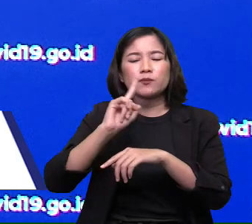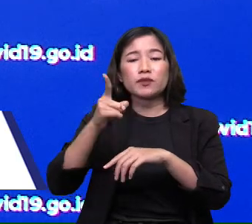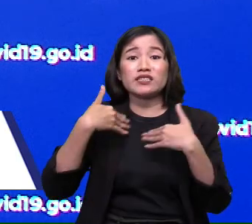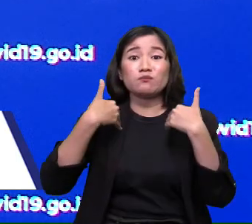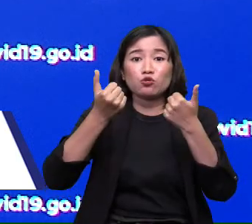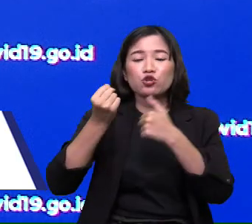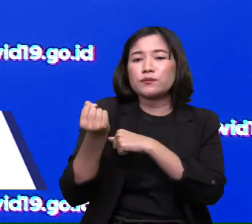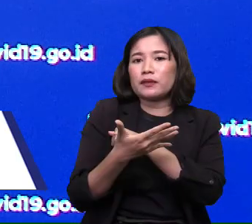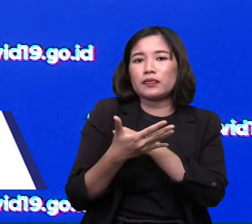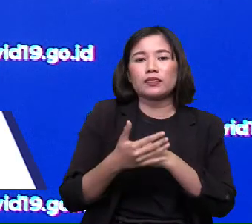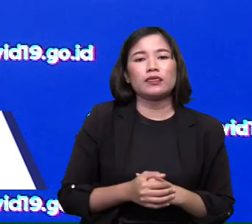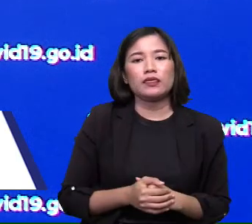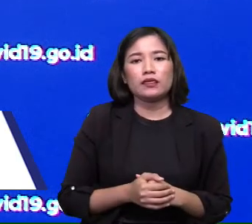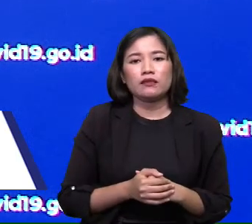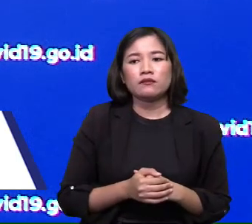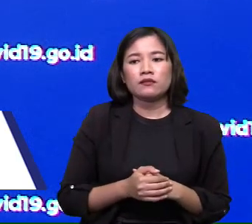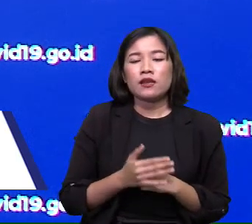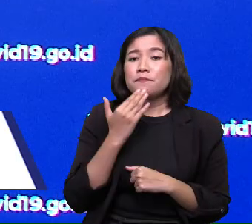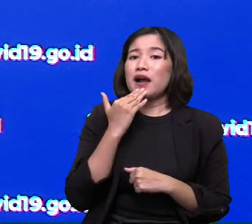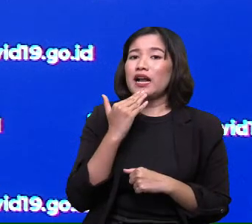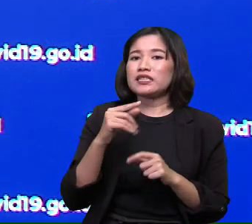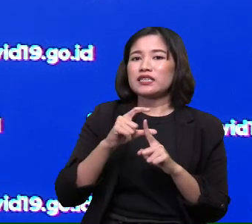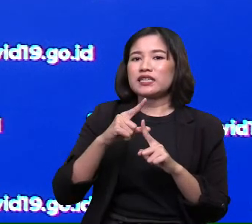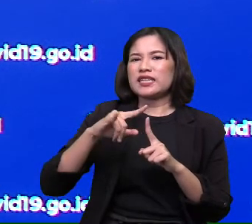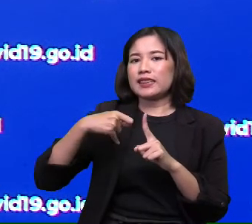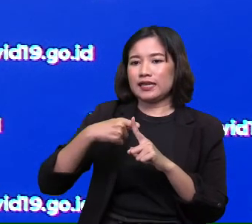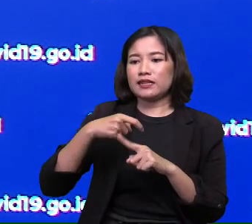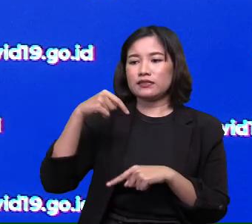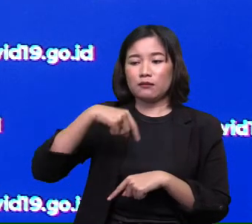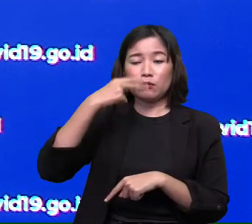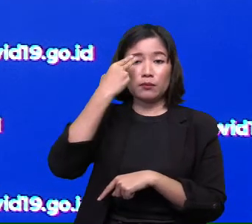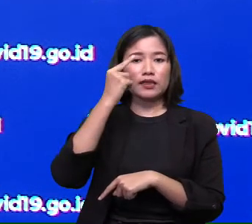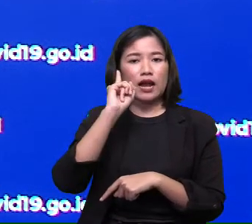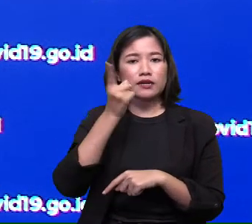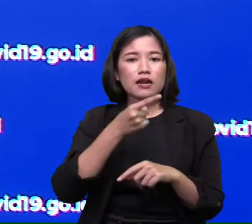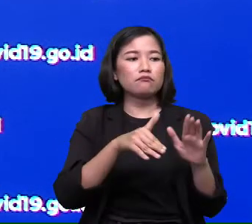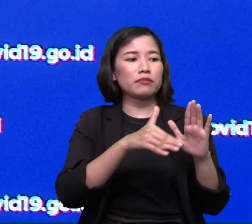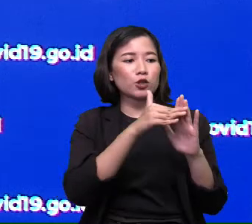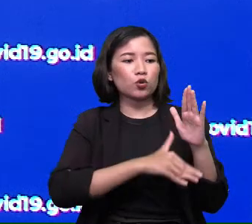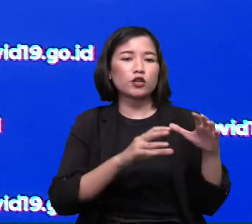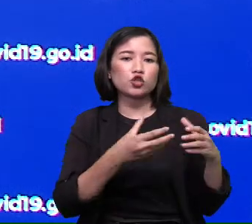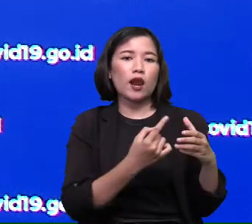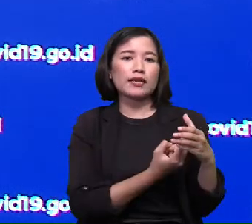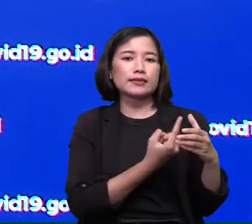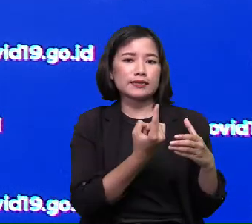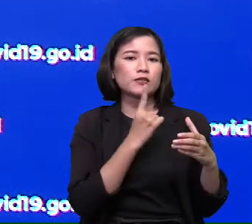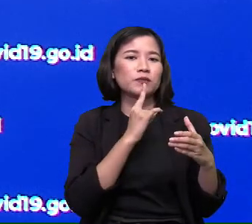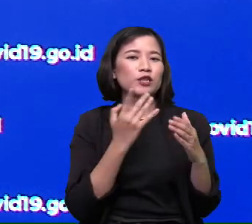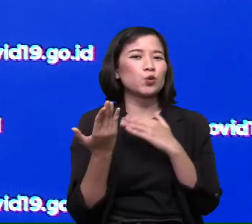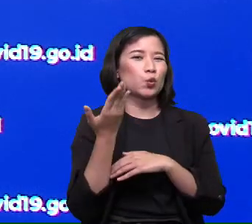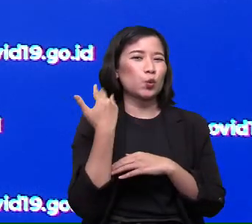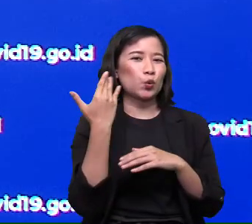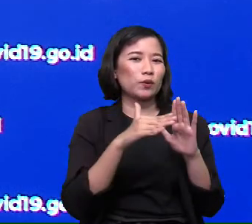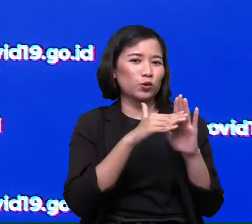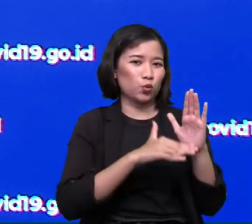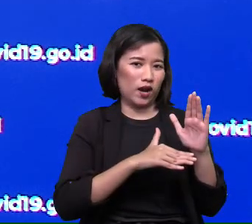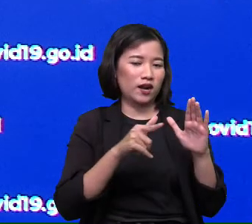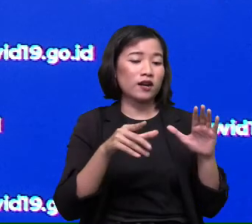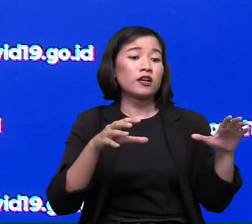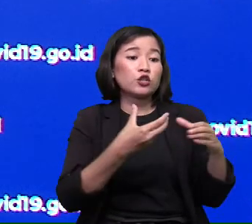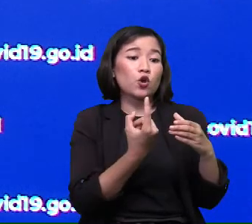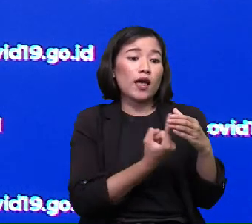terima kasih detik.com sejauh ini pemerintah menerapkan prosedur isolasi sebagaimana yang diatur sebelumnya yaitu 10 hari